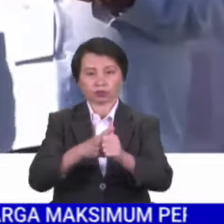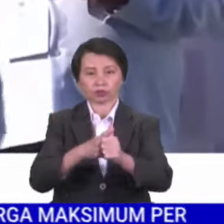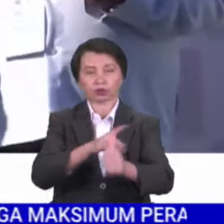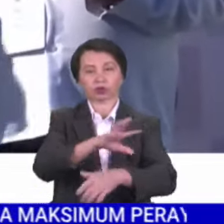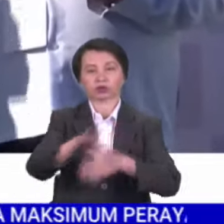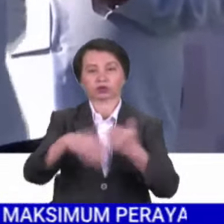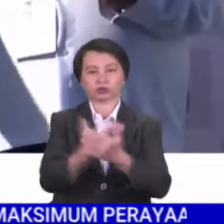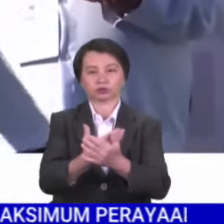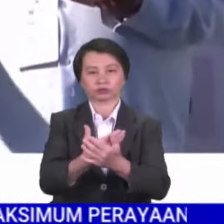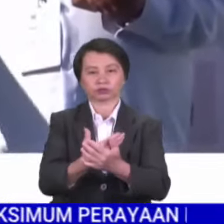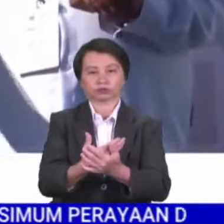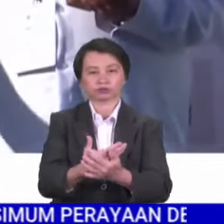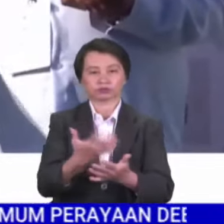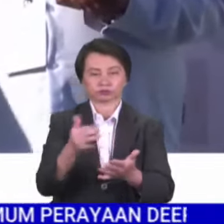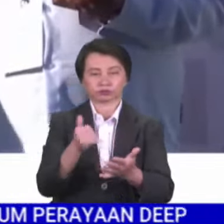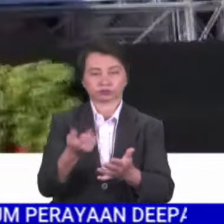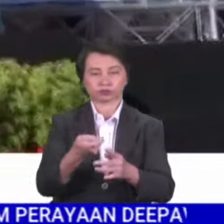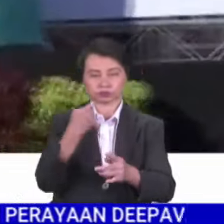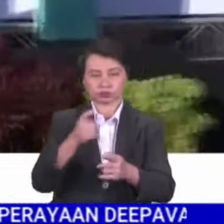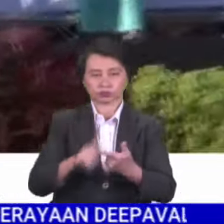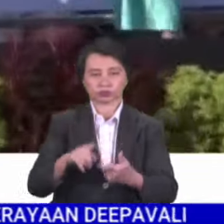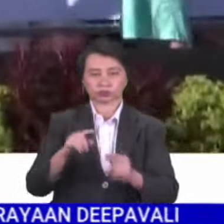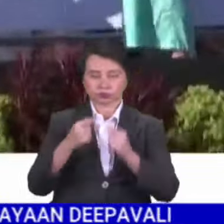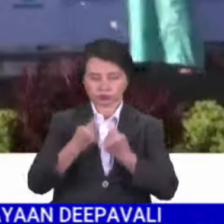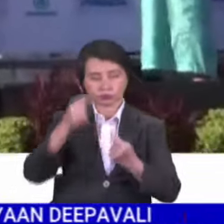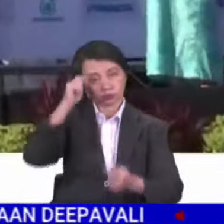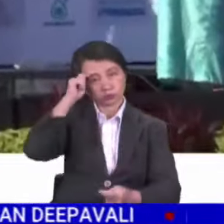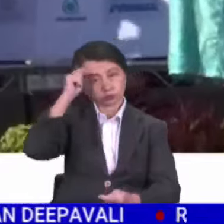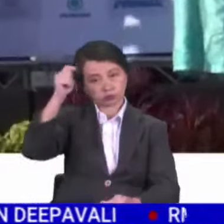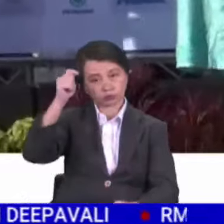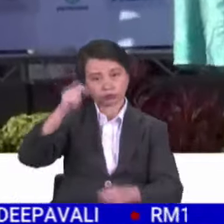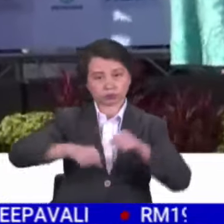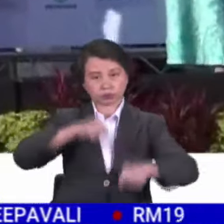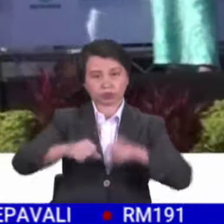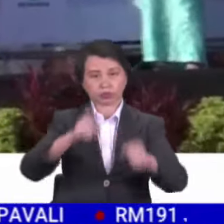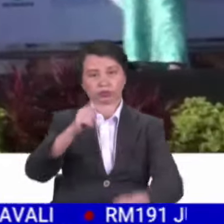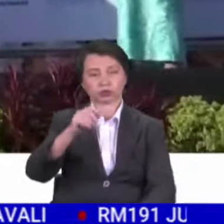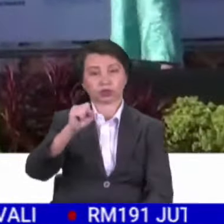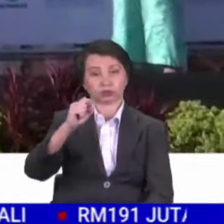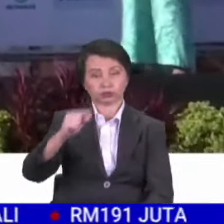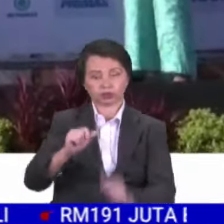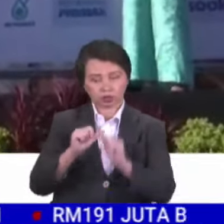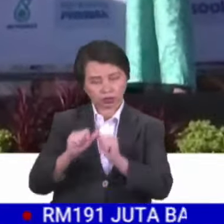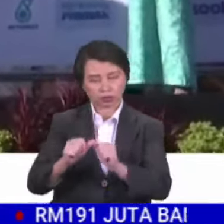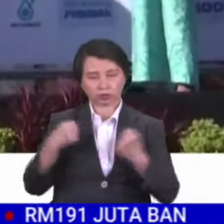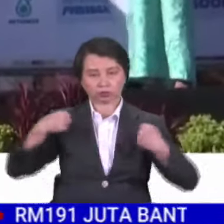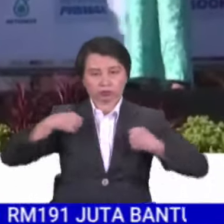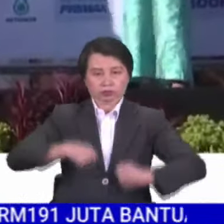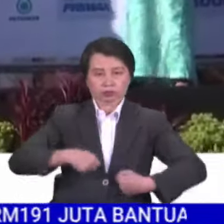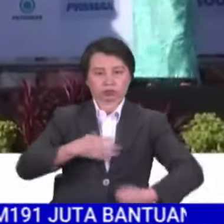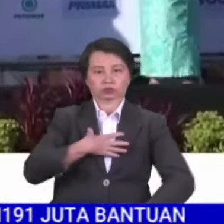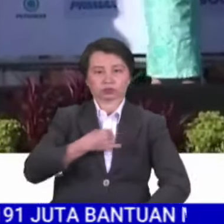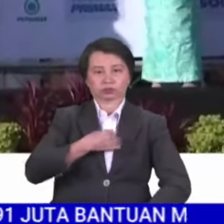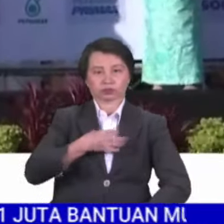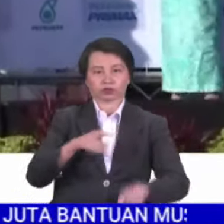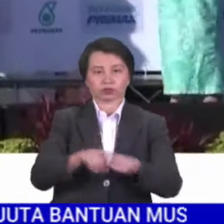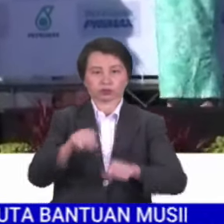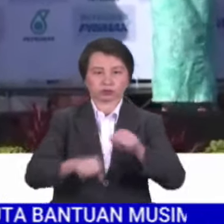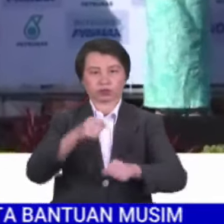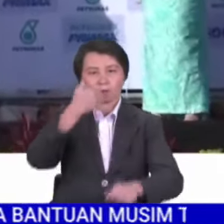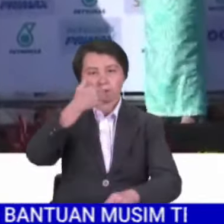keseluruhan. Jamal Jam Sainbaya daripada pasukan Terengganu Polygon Cycling Team pula kekal menyarung jersi putih sebagai